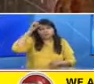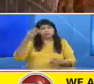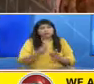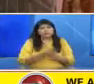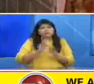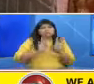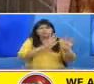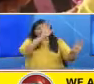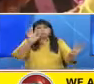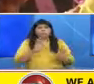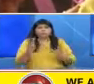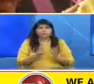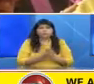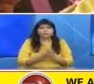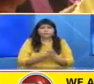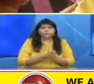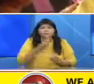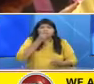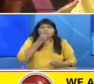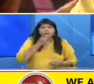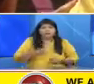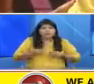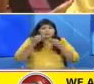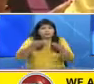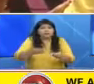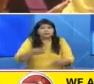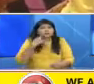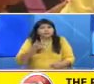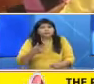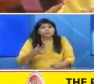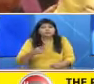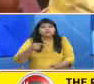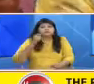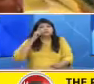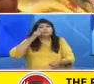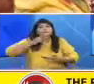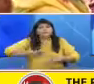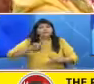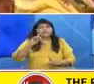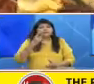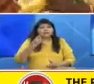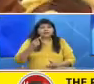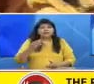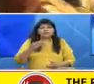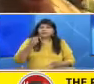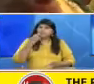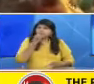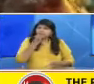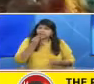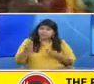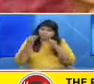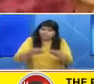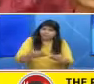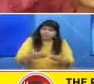संस्कार के बारे में सुना है। ये संस्कार तब किया जाता है जब बच्चे को पहली बार ठोस आहार खिलाना